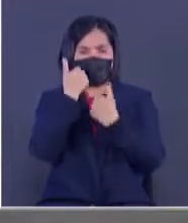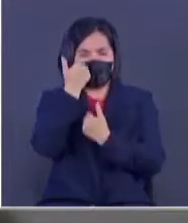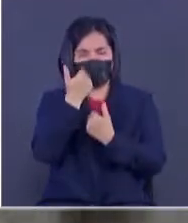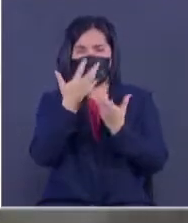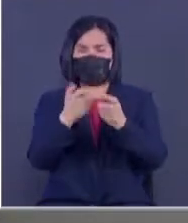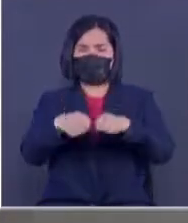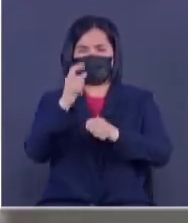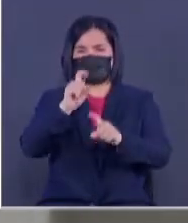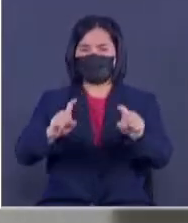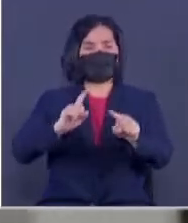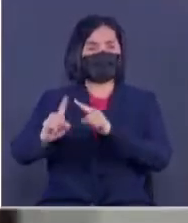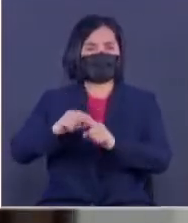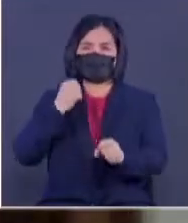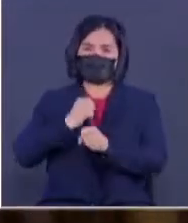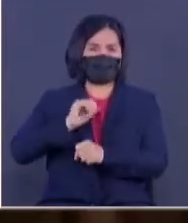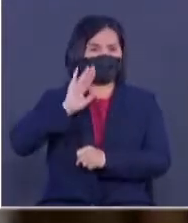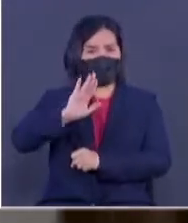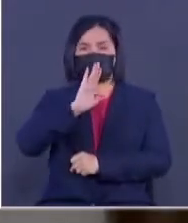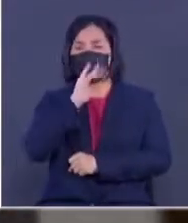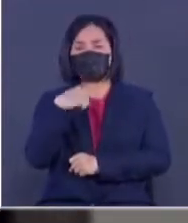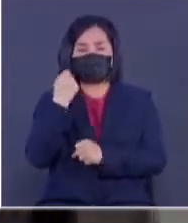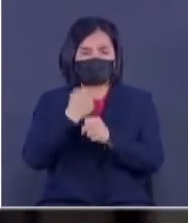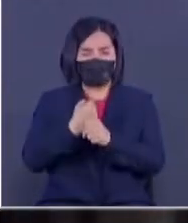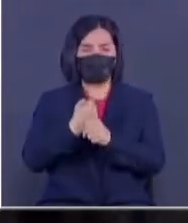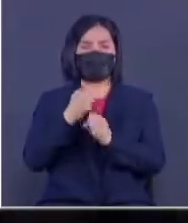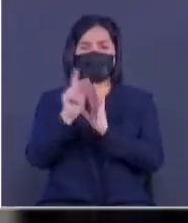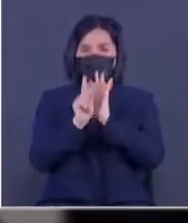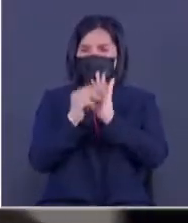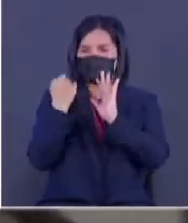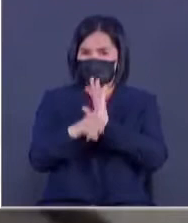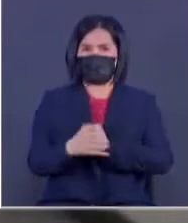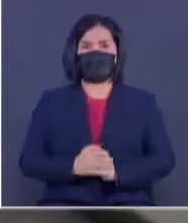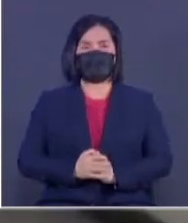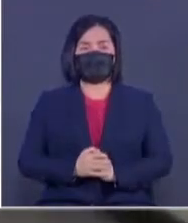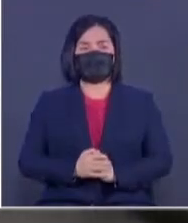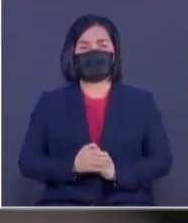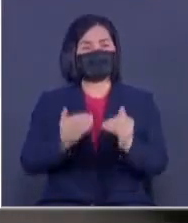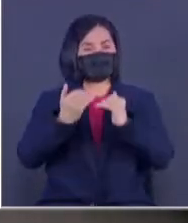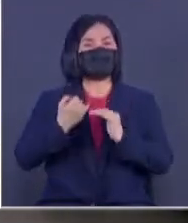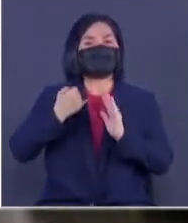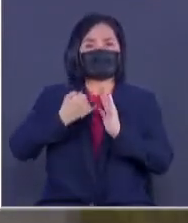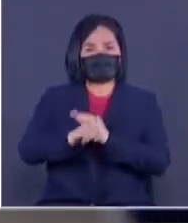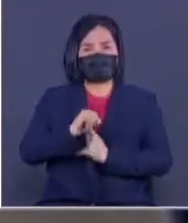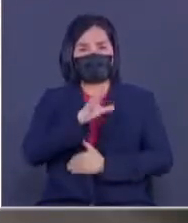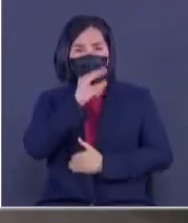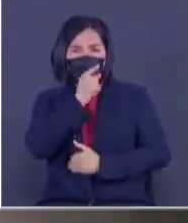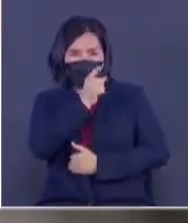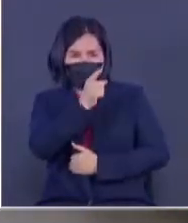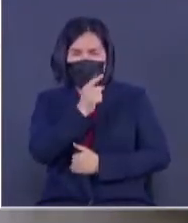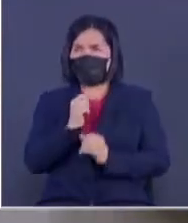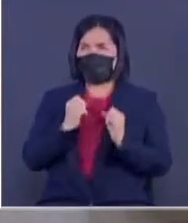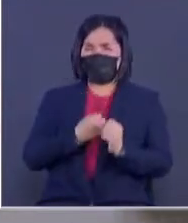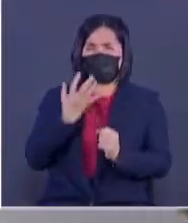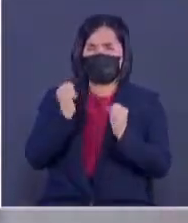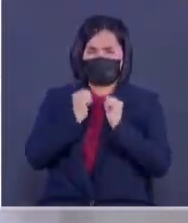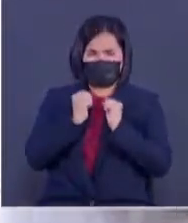แบบนี้เนี่ยทำไม่ได้มีความผิดตามกฎหมายแล้วก็รวมไปถึงยังมีความผิดตามข้อหาข่มขู่ให้เกิดความตกใจ